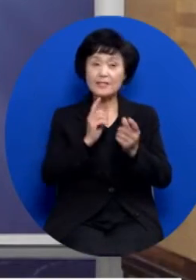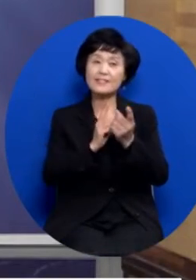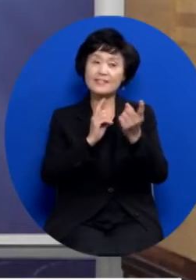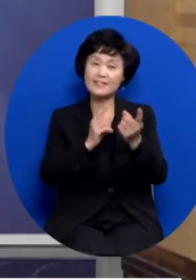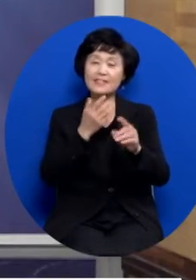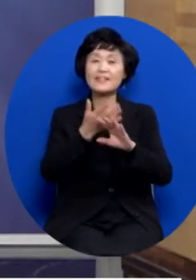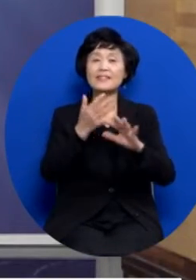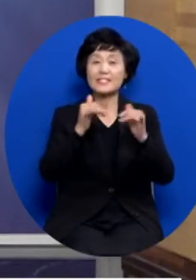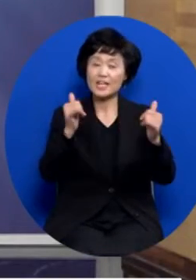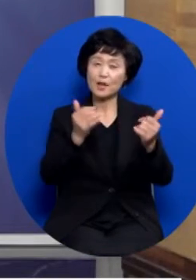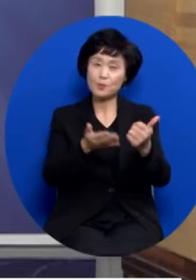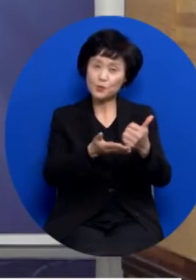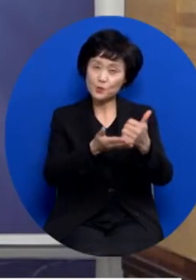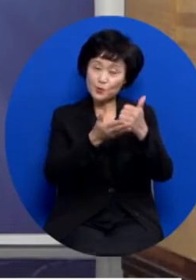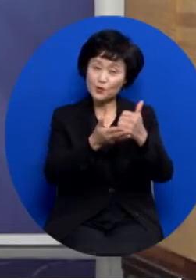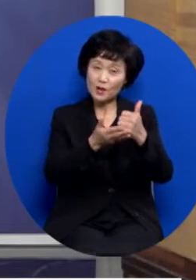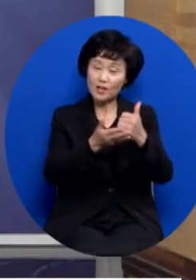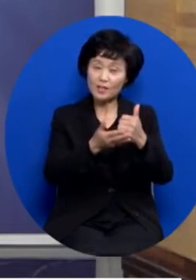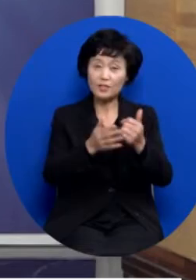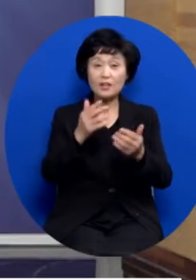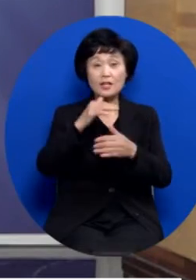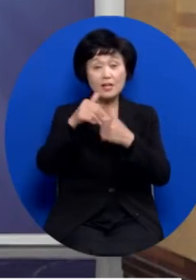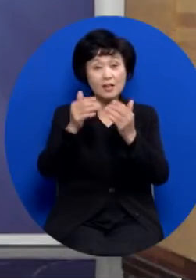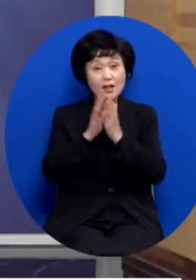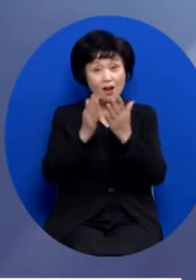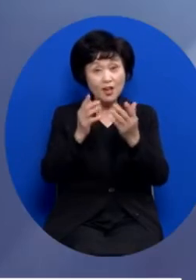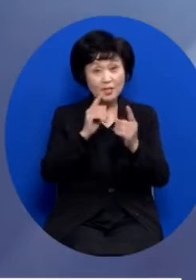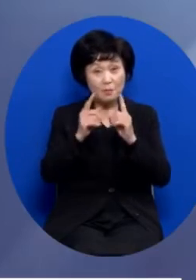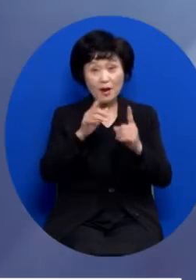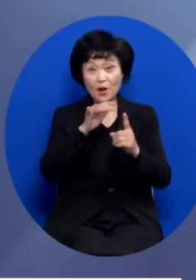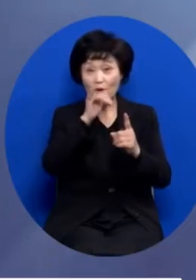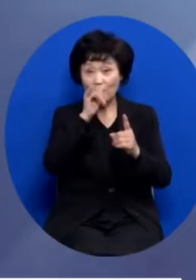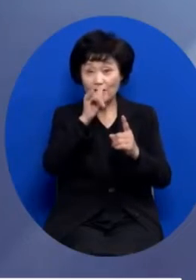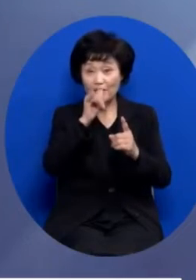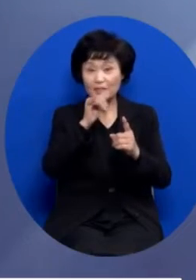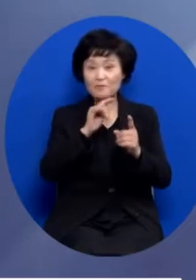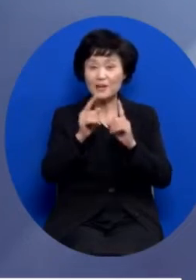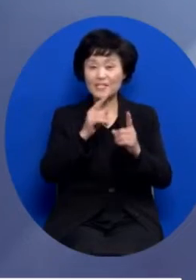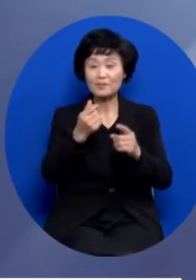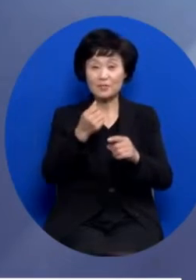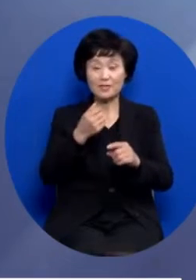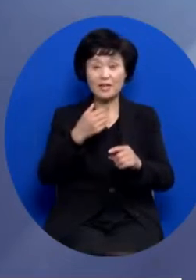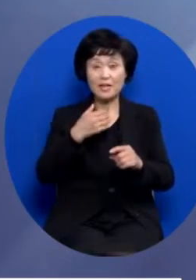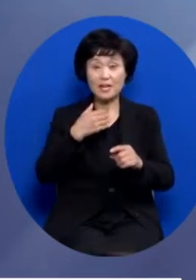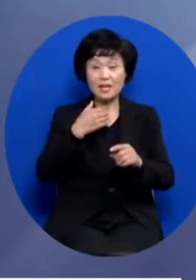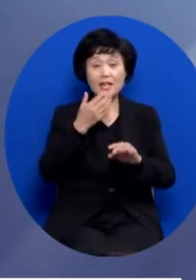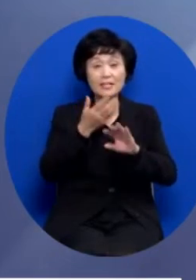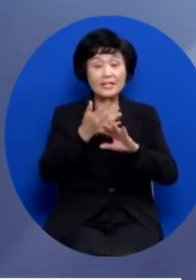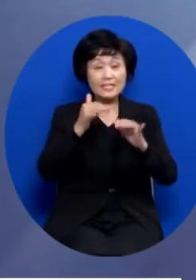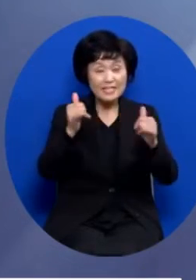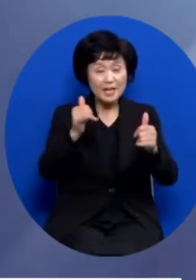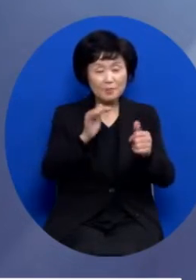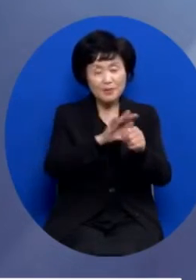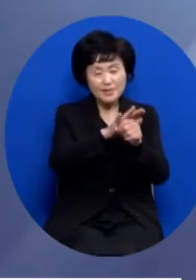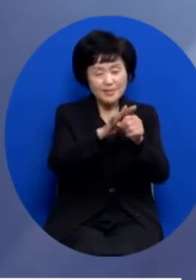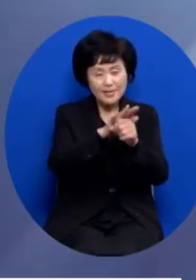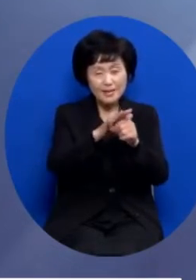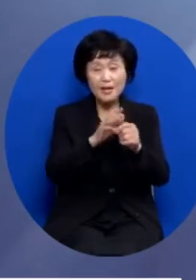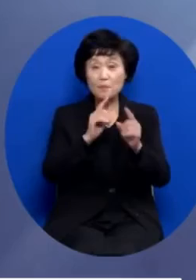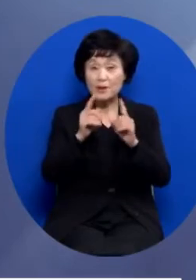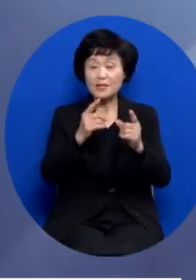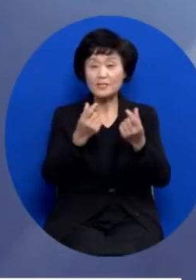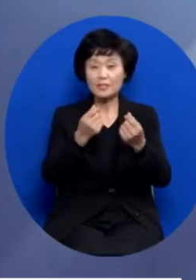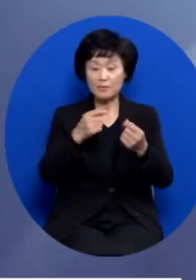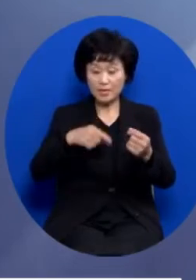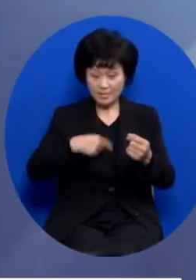우리가 우리 성경에서 얘기한 것처럼 그 타인을 나의 몸처럼 사랑하라고 하지 않습니까? 결국은 자기